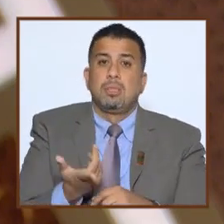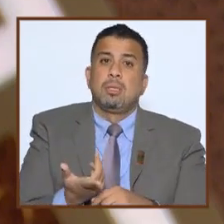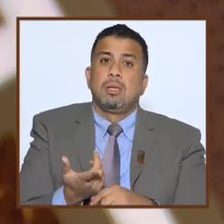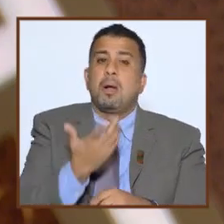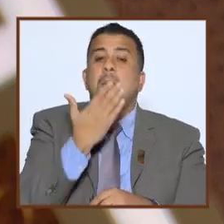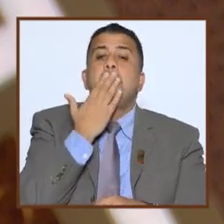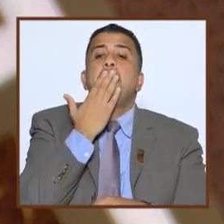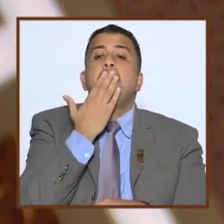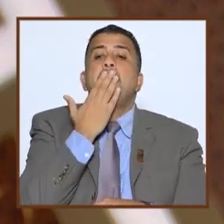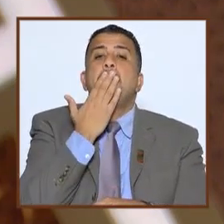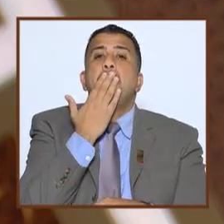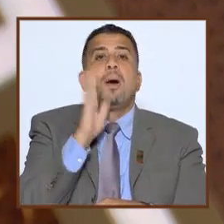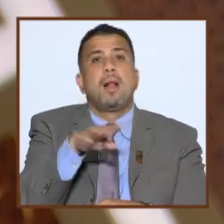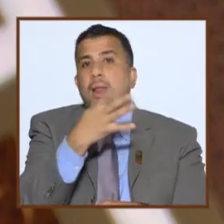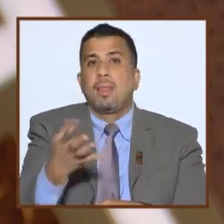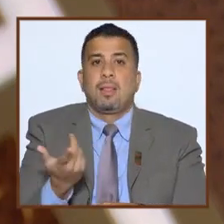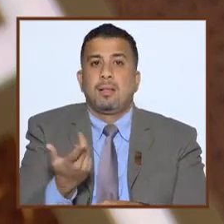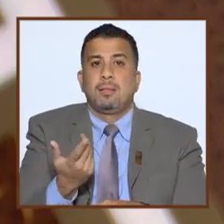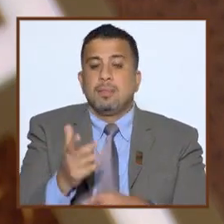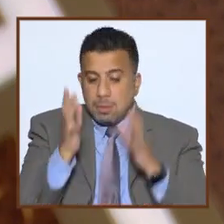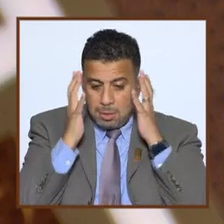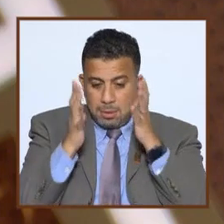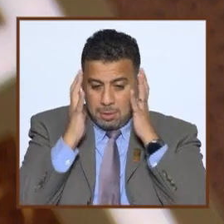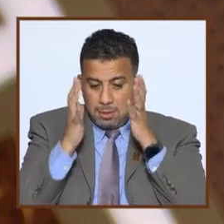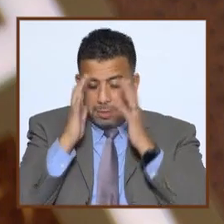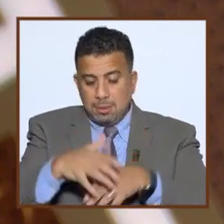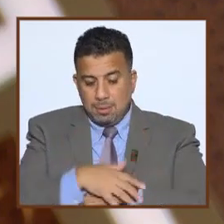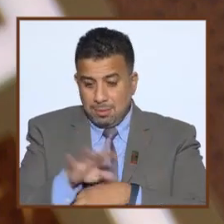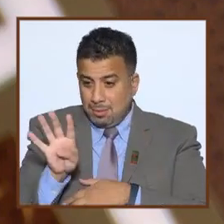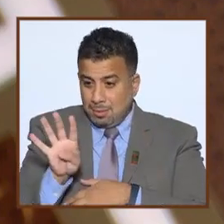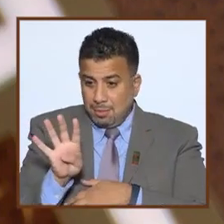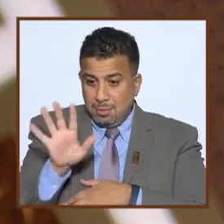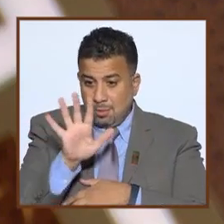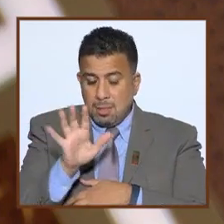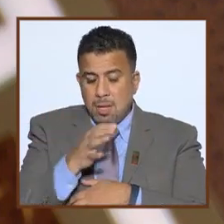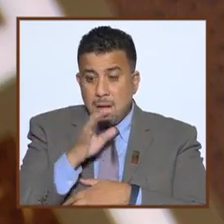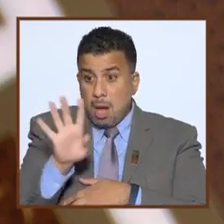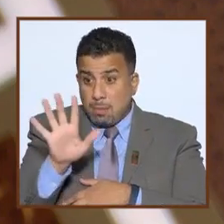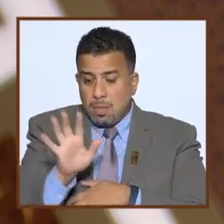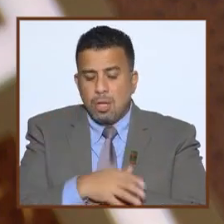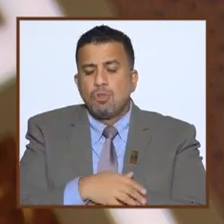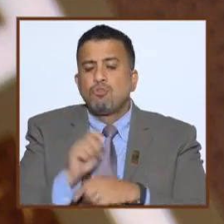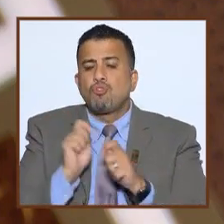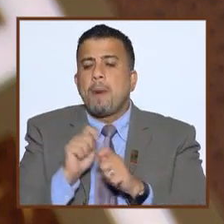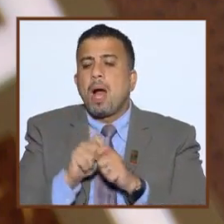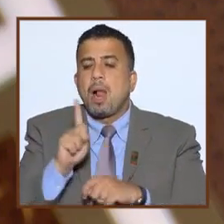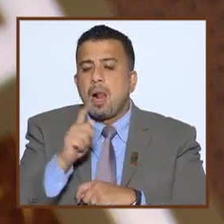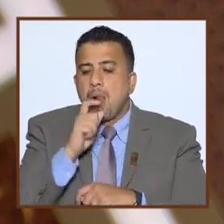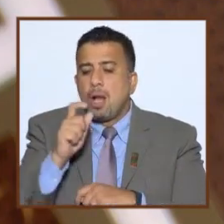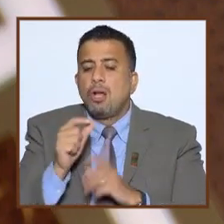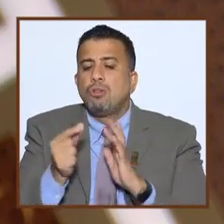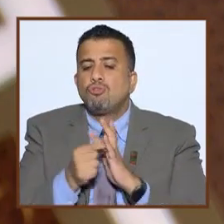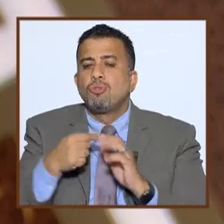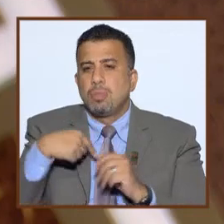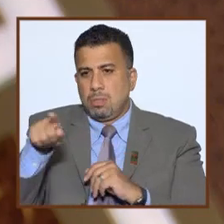يعني اذا مثلا زاد في الصلاه تقبلين سبحان الله ترفعين صوتك لانك مع